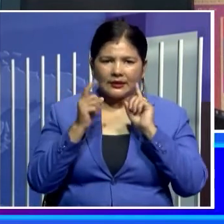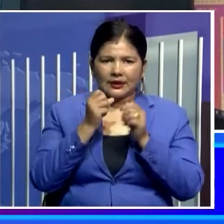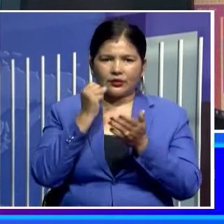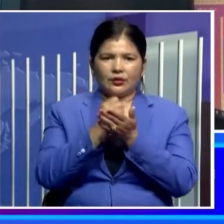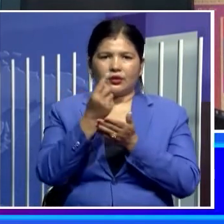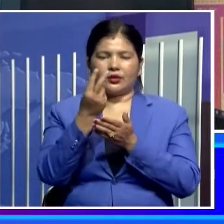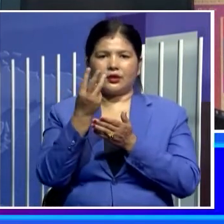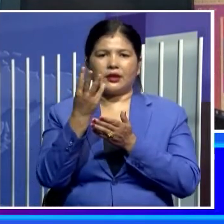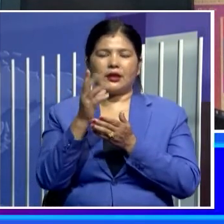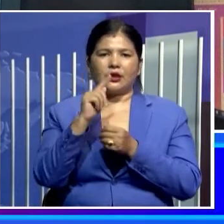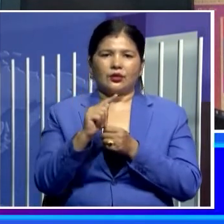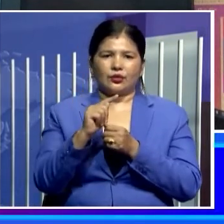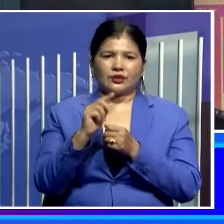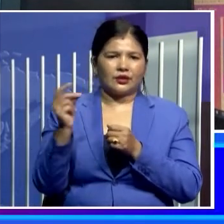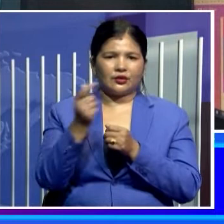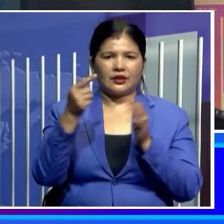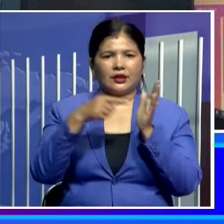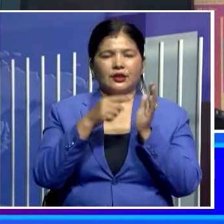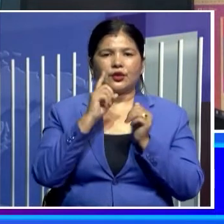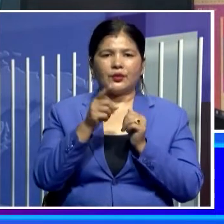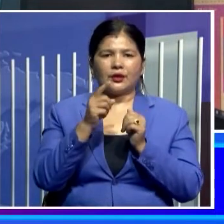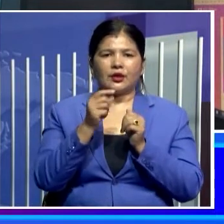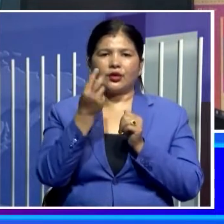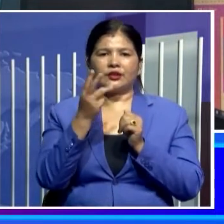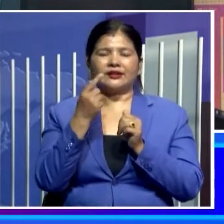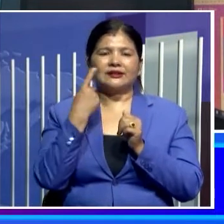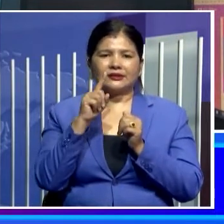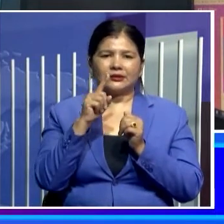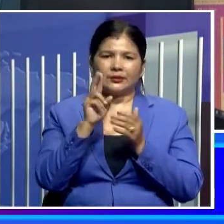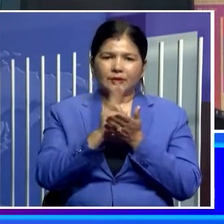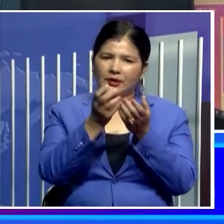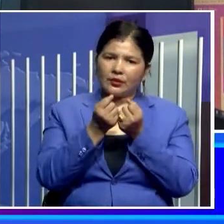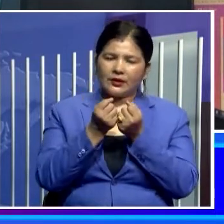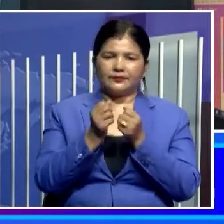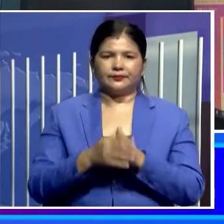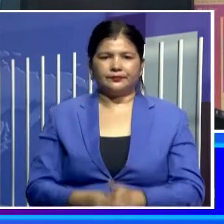गणनाको गति हेर्ने हो भने चाहिँ कति दिन भित्रमा परिणाम प्राप्त होला?